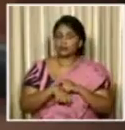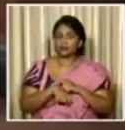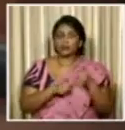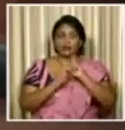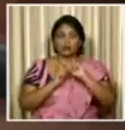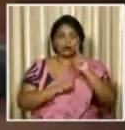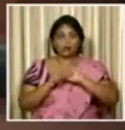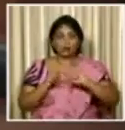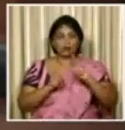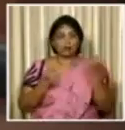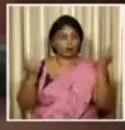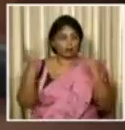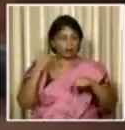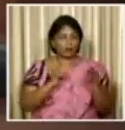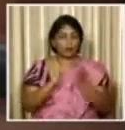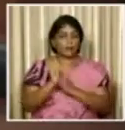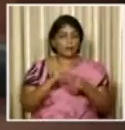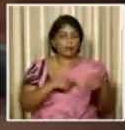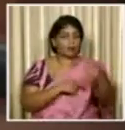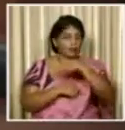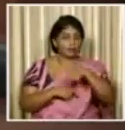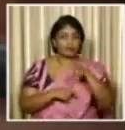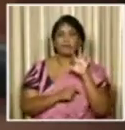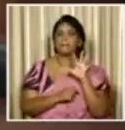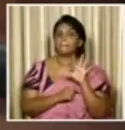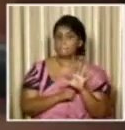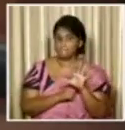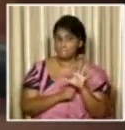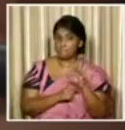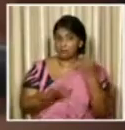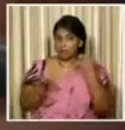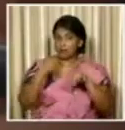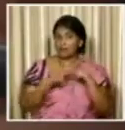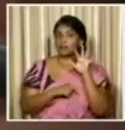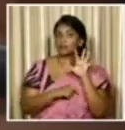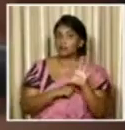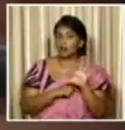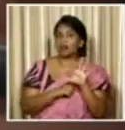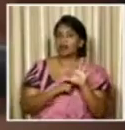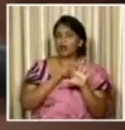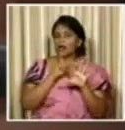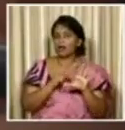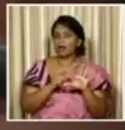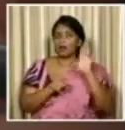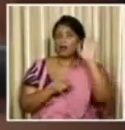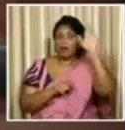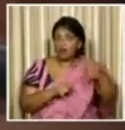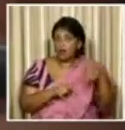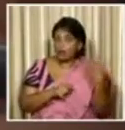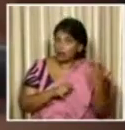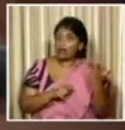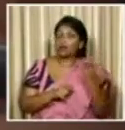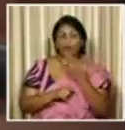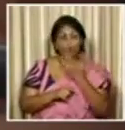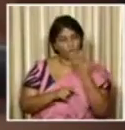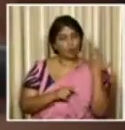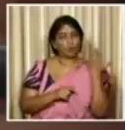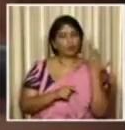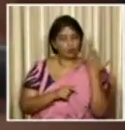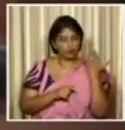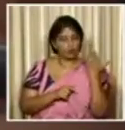සභාවේ රැස්වීමට පැමිණ සිටින සමාජිකයන් පස් දෙනෙක්ගෙන් පැමිණ සිටින කෙනෙක් තේරුම මොකද්ද? නොපෙනීමේ සිටීමටත් හැකියාවක්